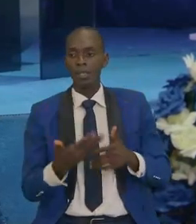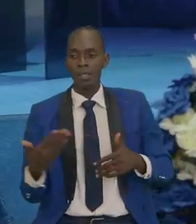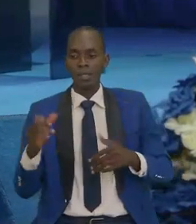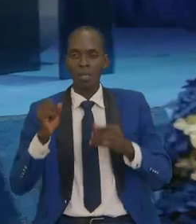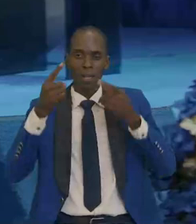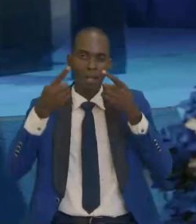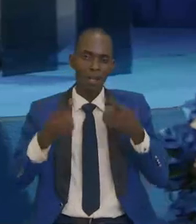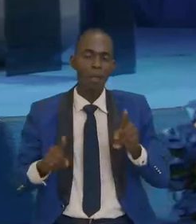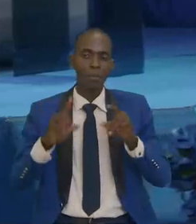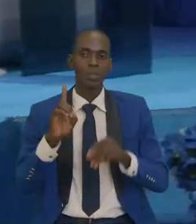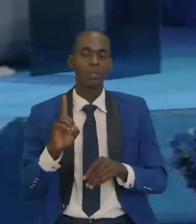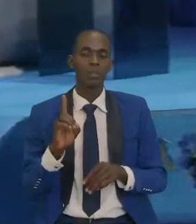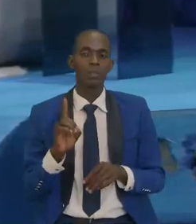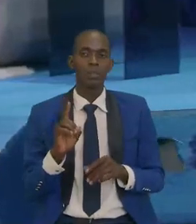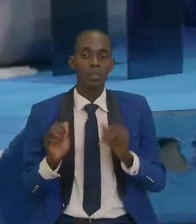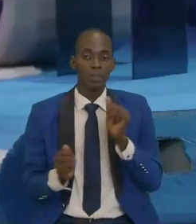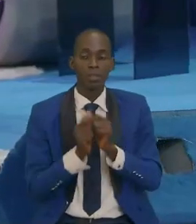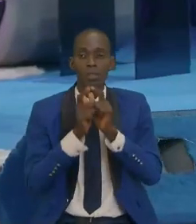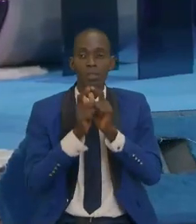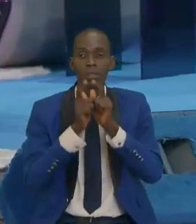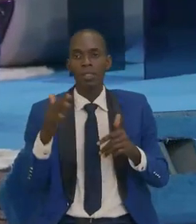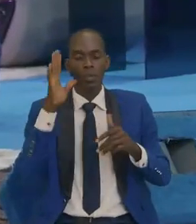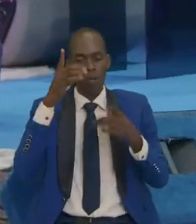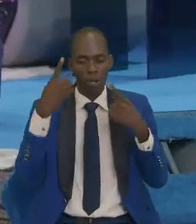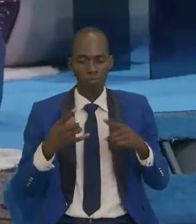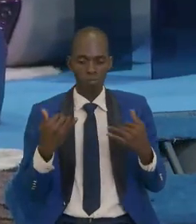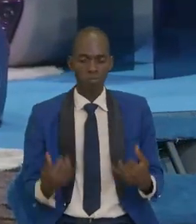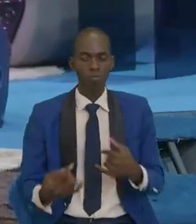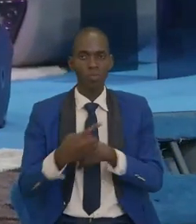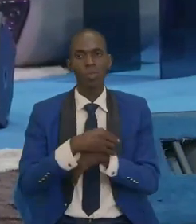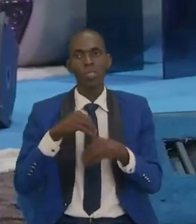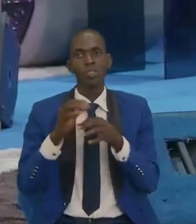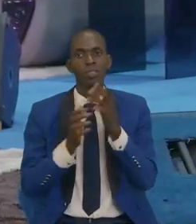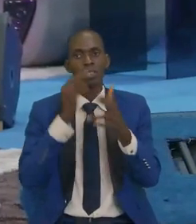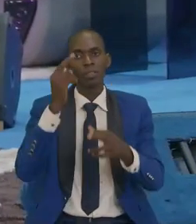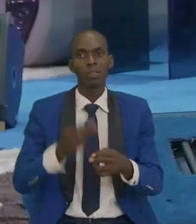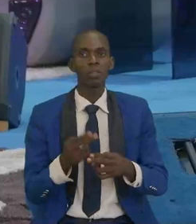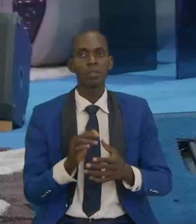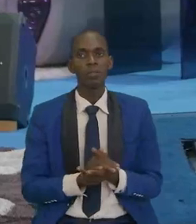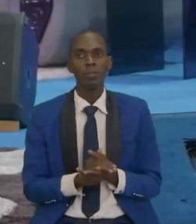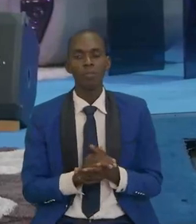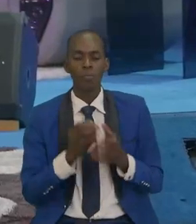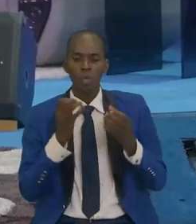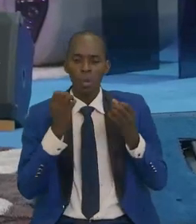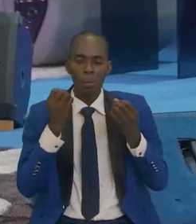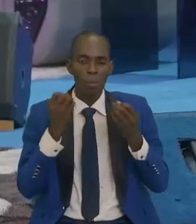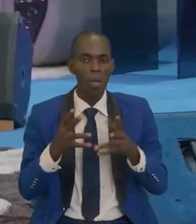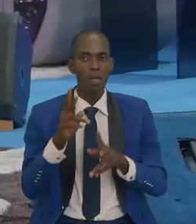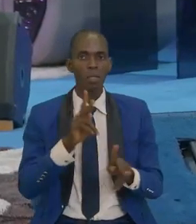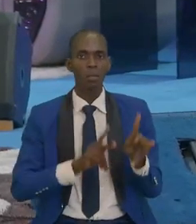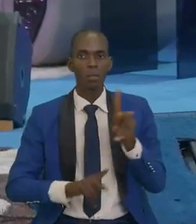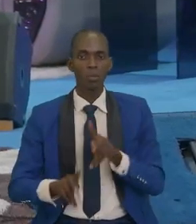hier et de grandes choses se sont produites. De plus grandes choses se